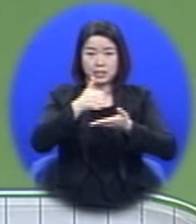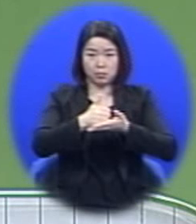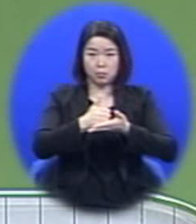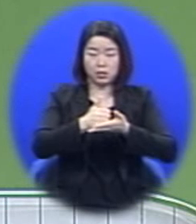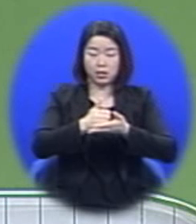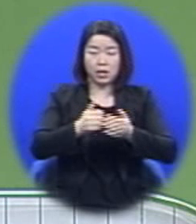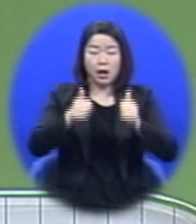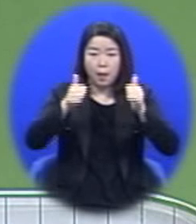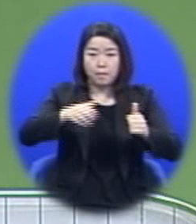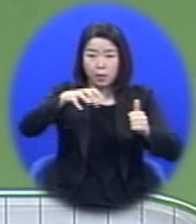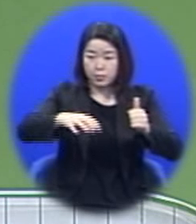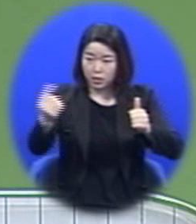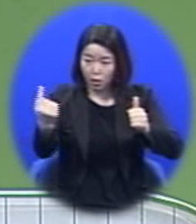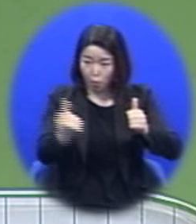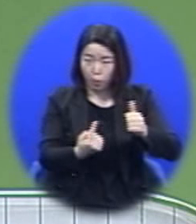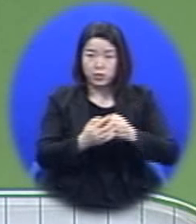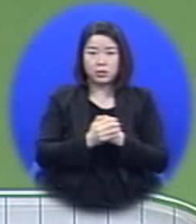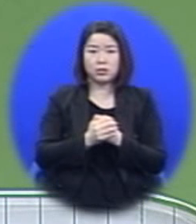하나님의 법정에 나오셔서